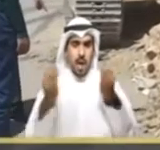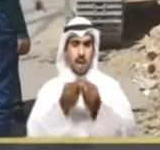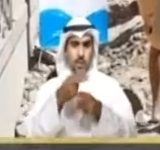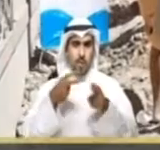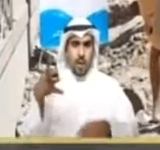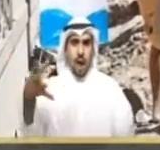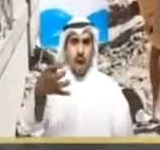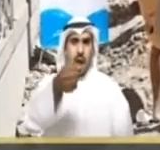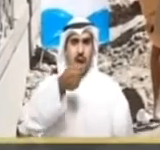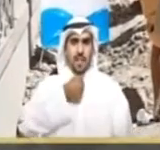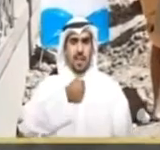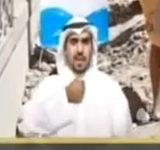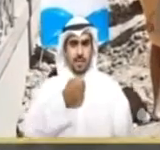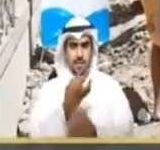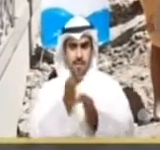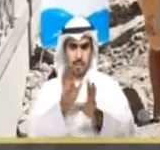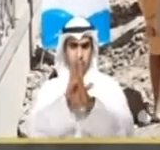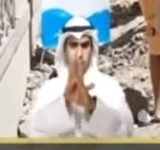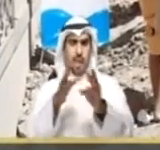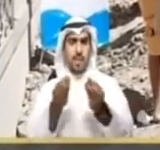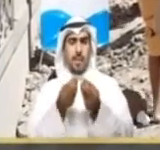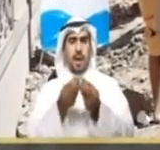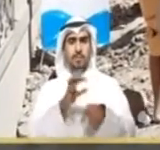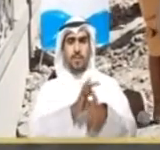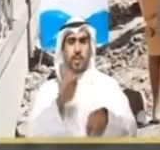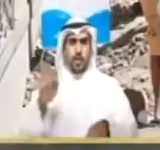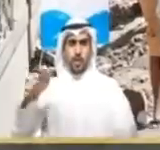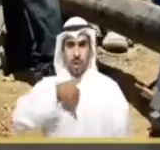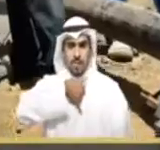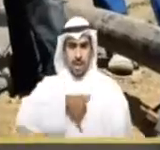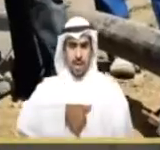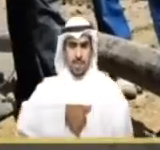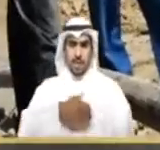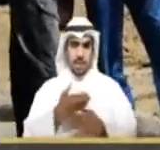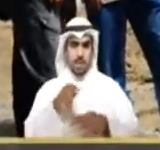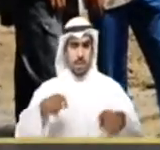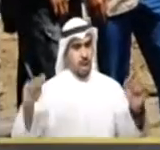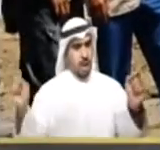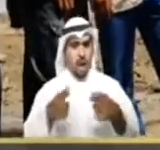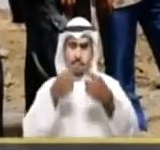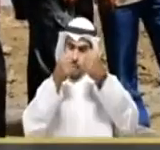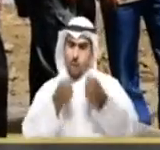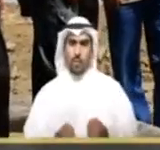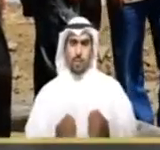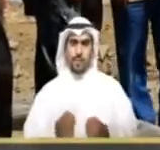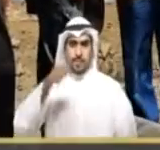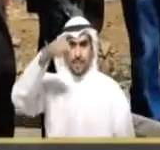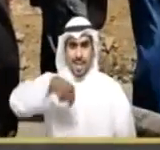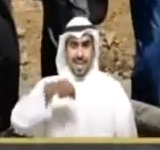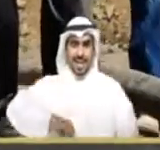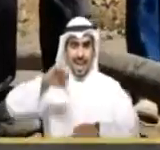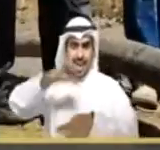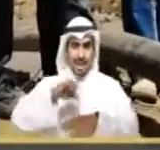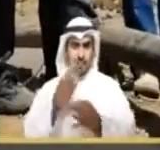لمساندة الشعب اليمني، وخصوصا في ظل ما يفتك به من أزمات. فتدشين مشروع المياه في صنعاء لم يكن